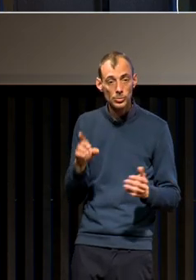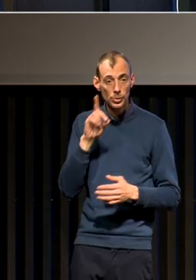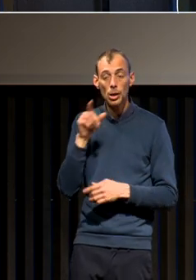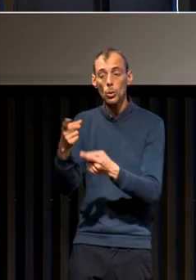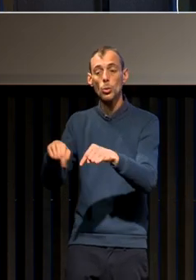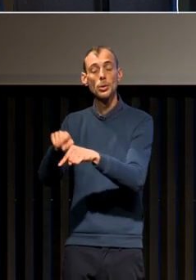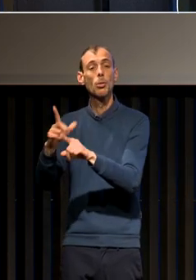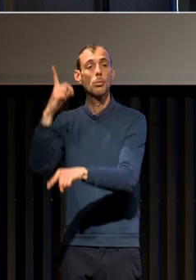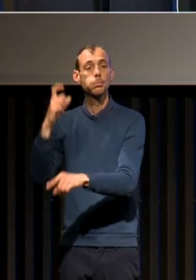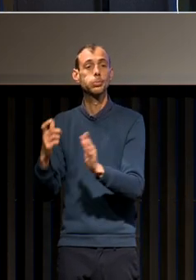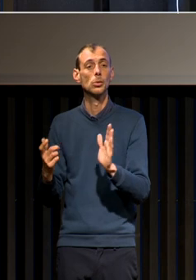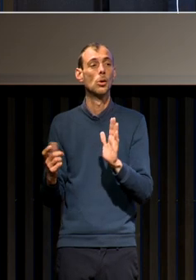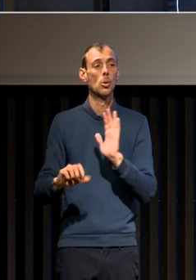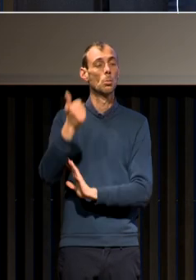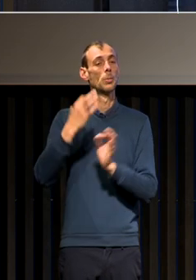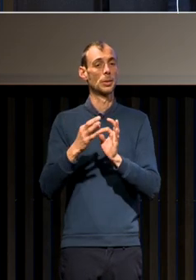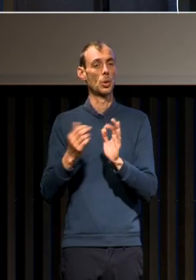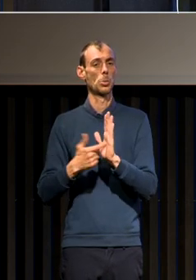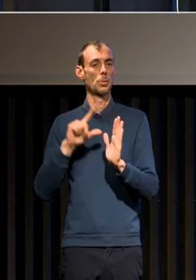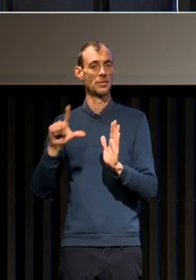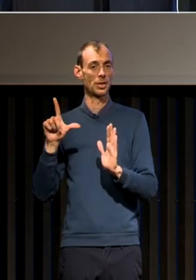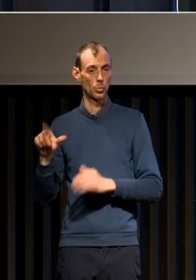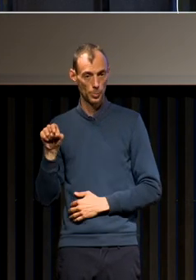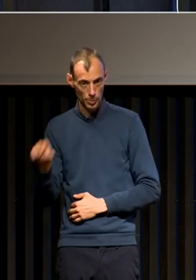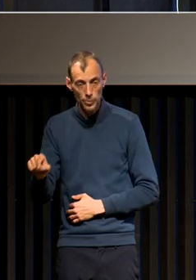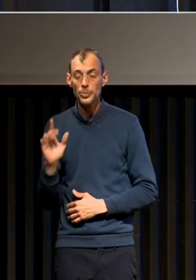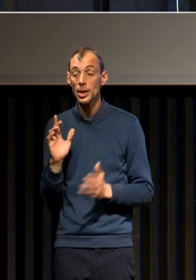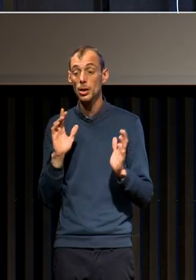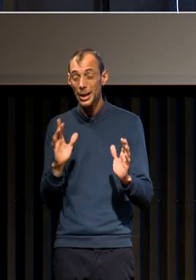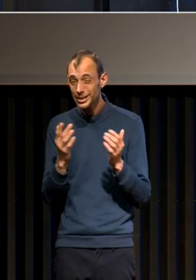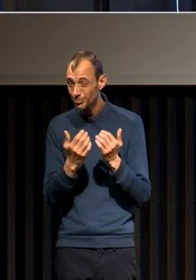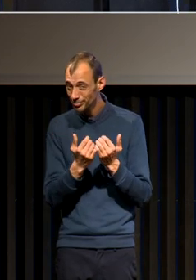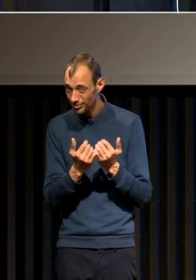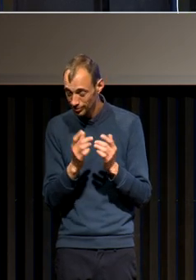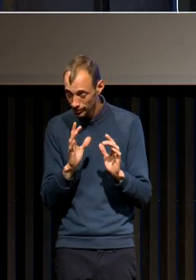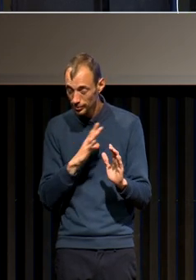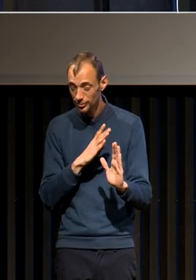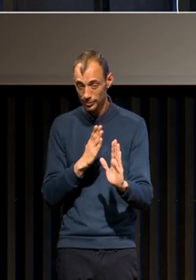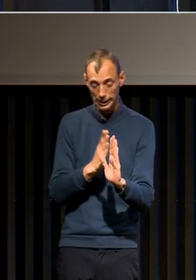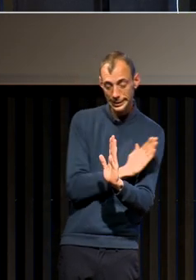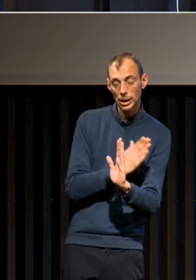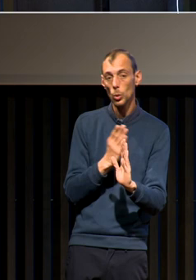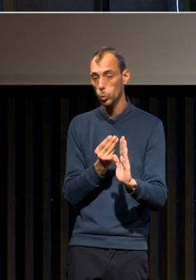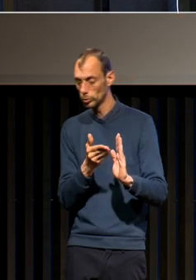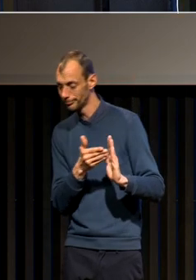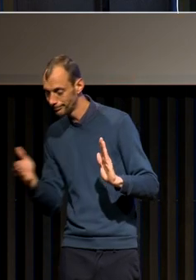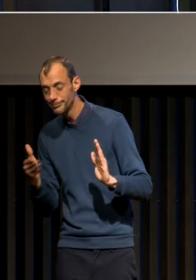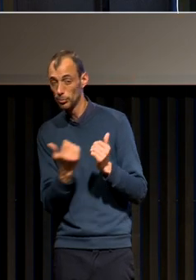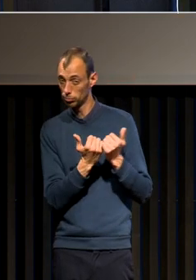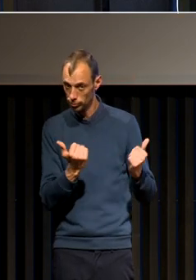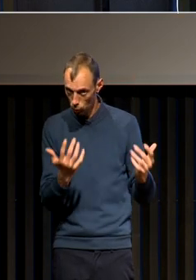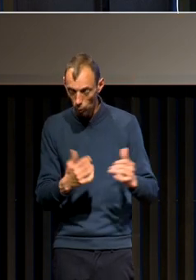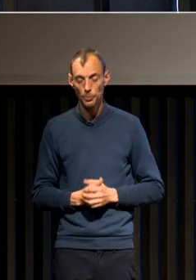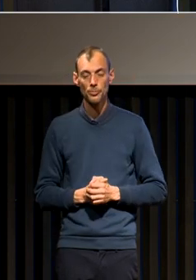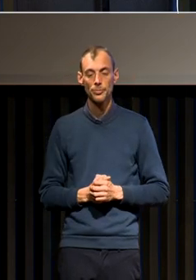2022. La grande différence, c'est que tous les enfants qui sont conçus avec des donneurs